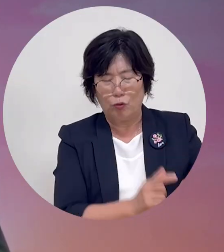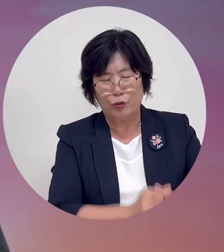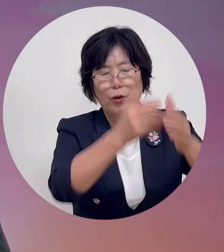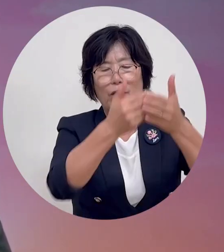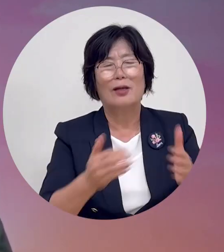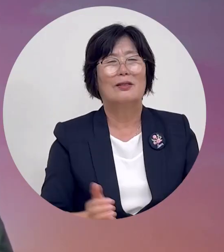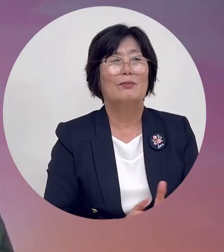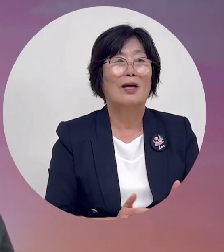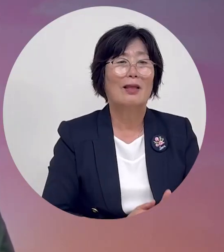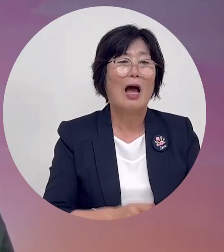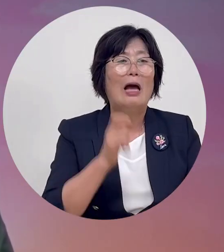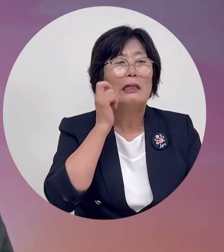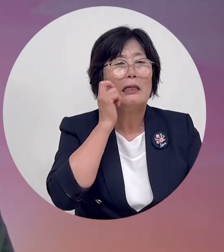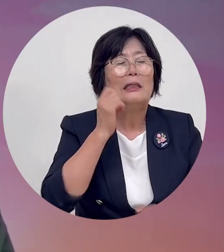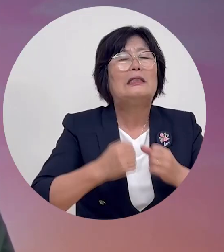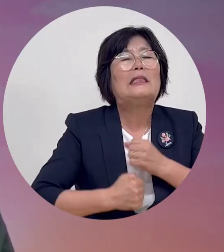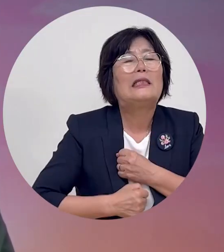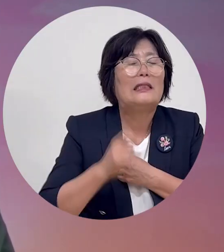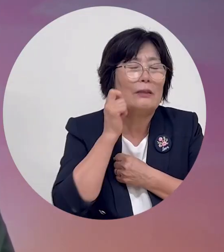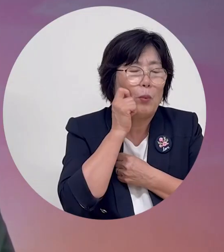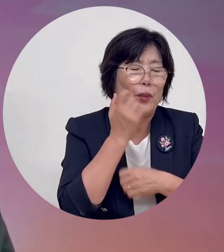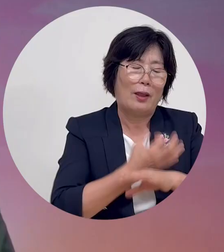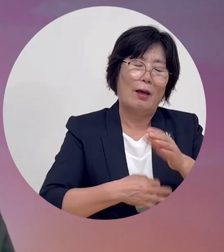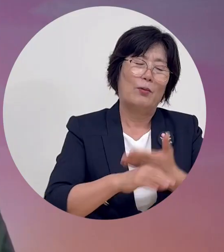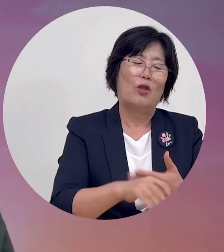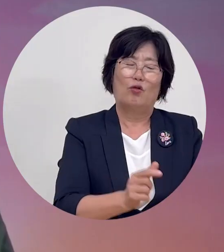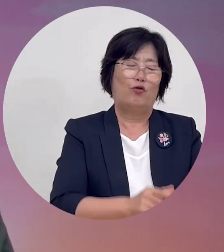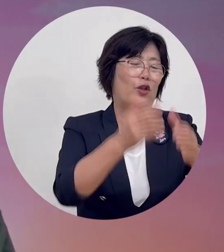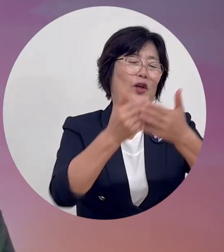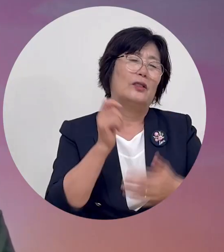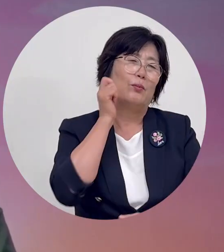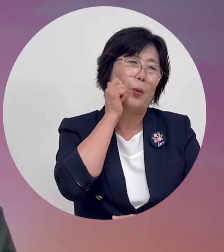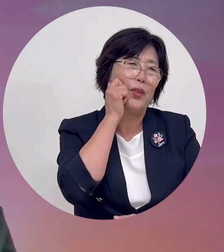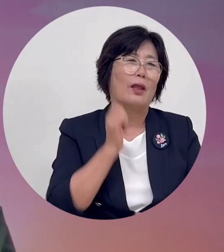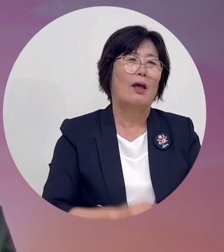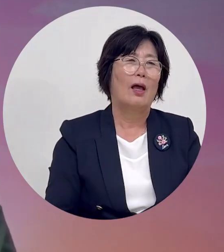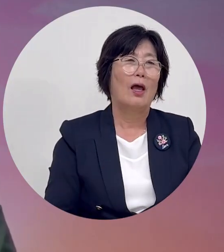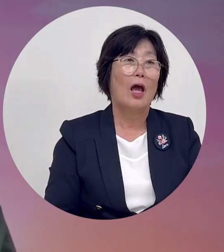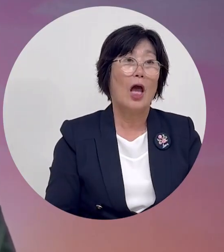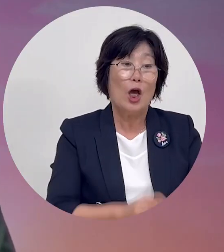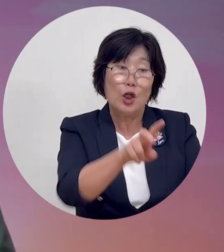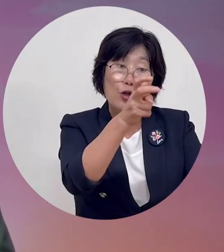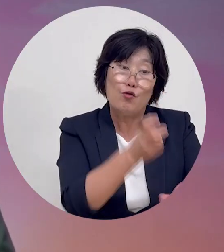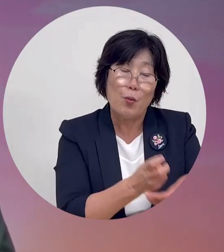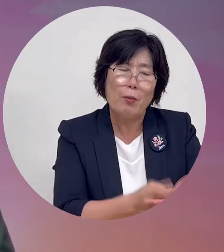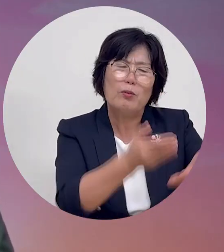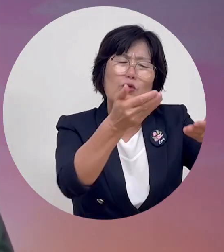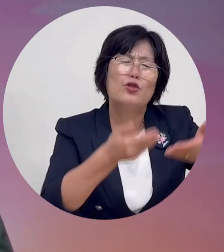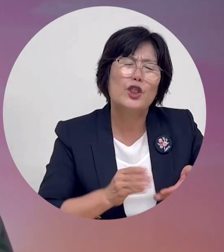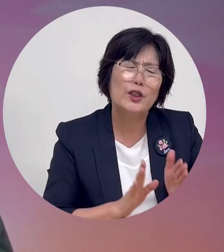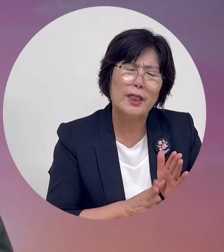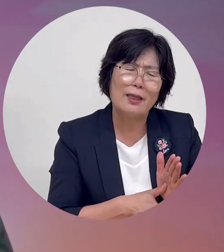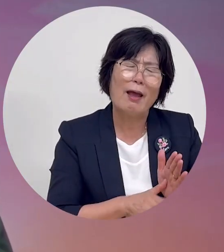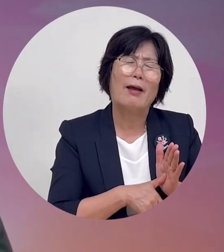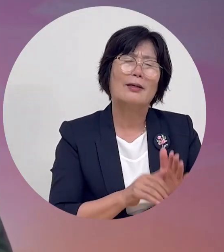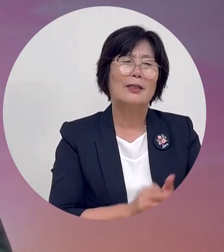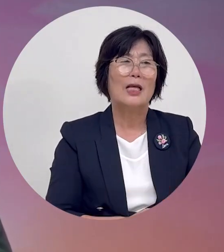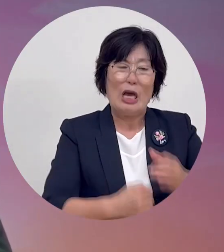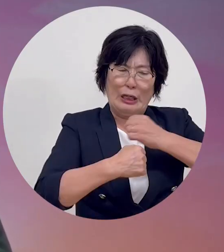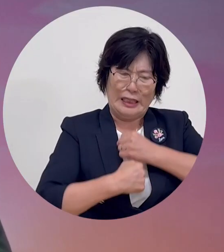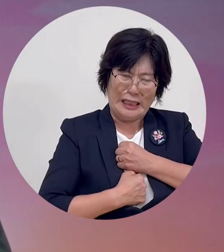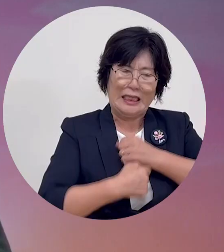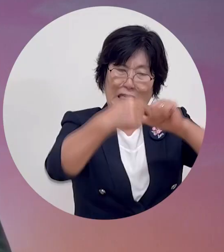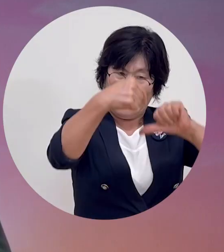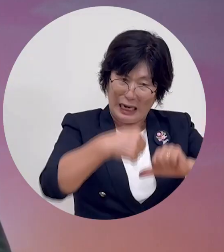그런데 못 지키면 구원을 못 얻어요. 그런데 율법을 우리에게 제시할 때는, 우리에게 지키라고 할 때는